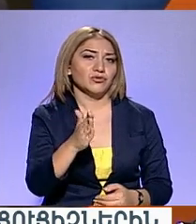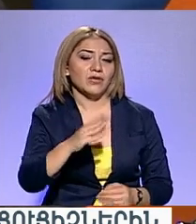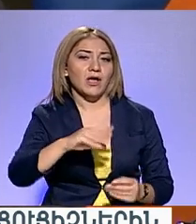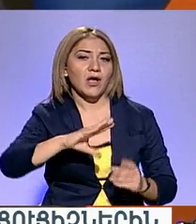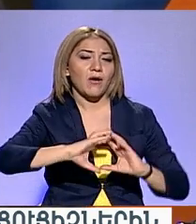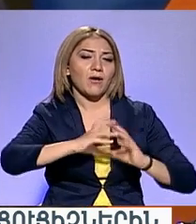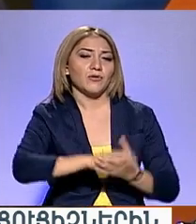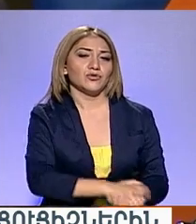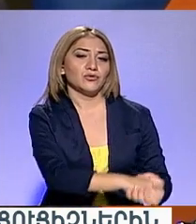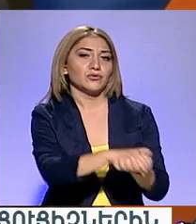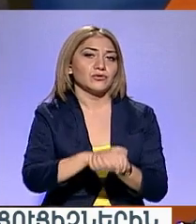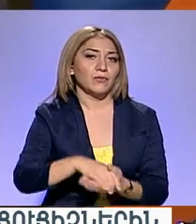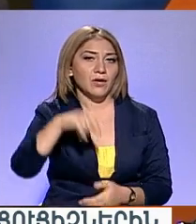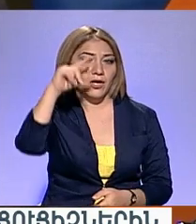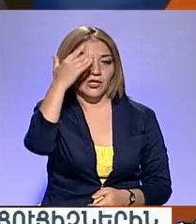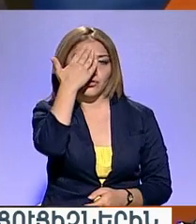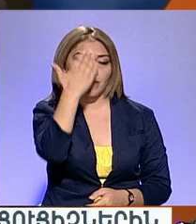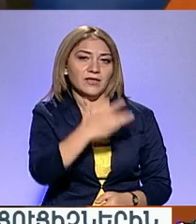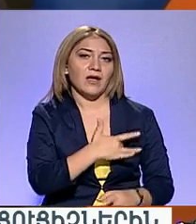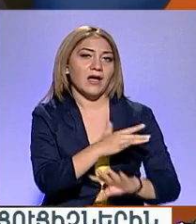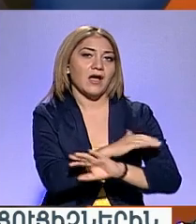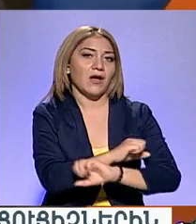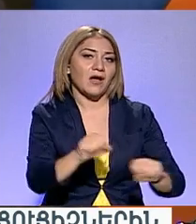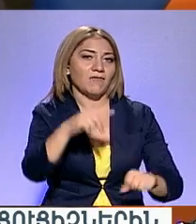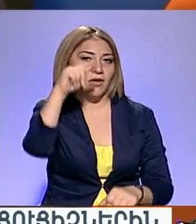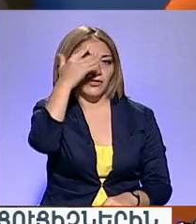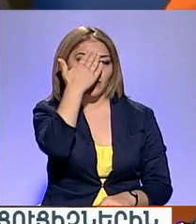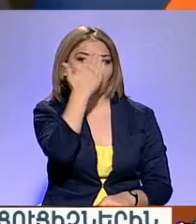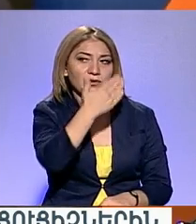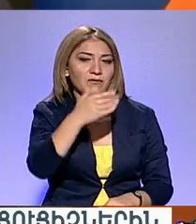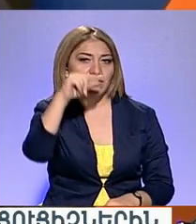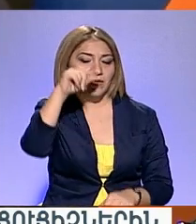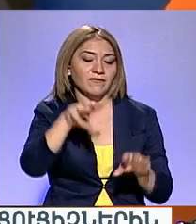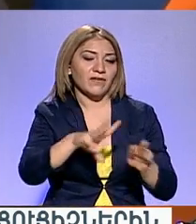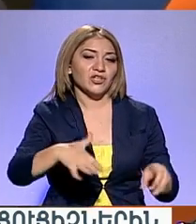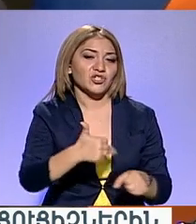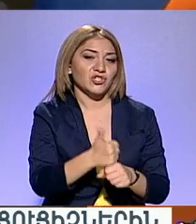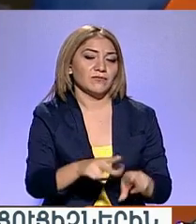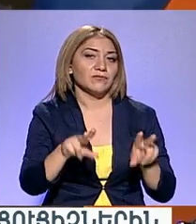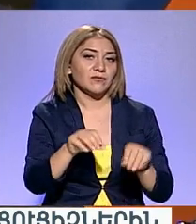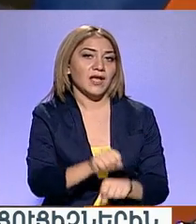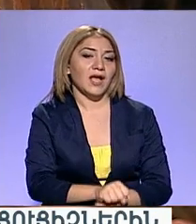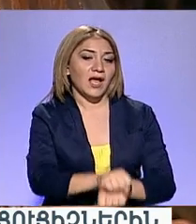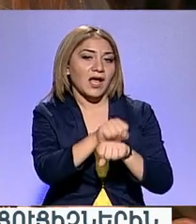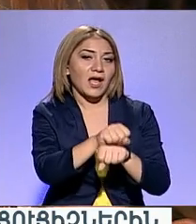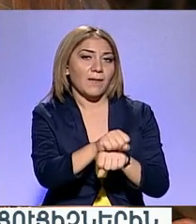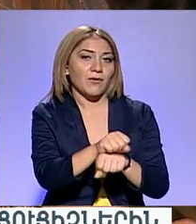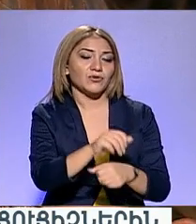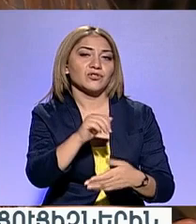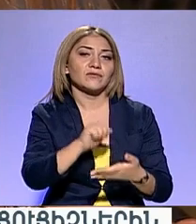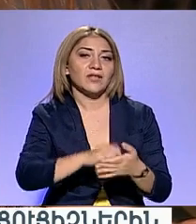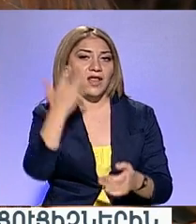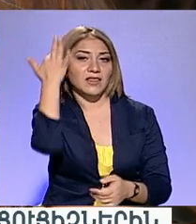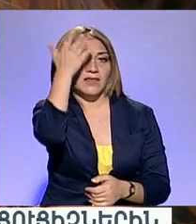ողջ համախմբված եւ դուխով հայ ժողովրդի։ Նիկոլ Փաշինյանի խոսքով հեղափոխությունը եկել է համախմբելու